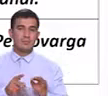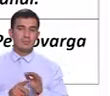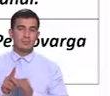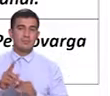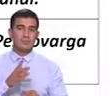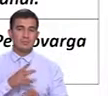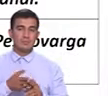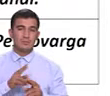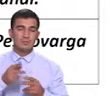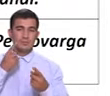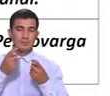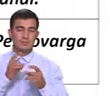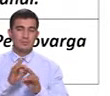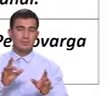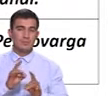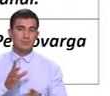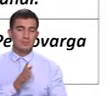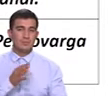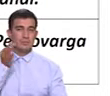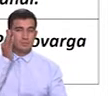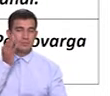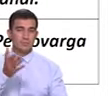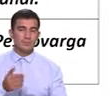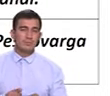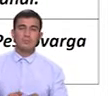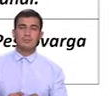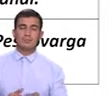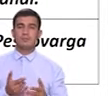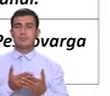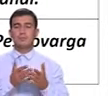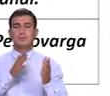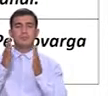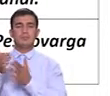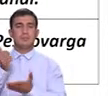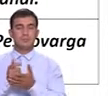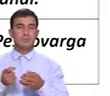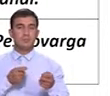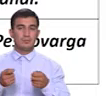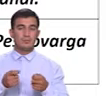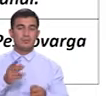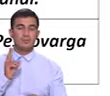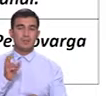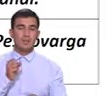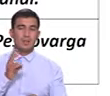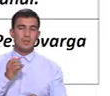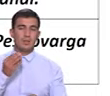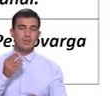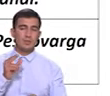oshirilganligini ma'lumotlardan biz bilib olgan edik. Keyingi hukmdor esa Kanishka. Kanishka